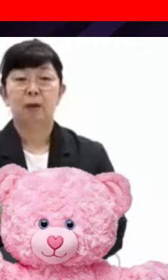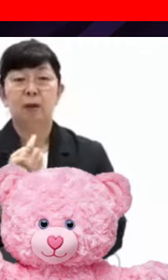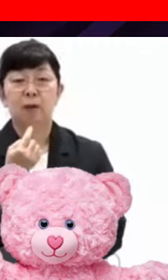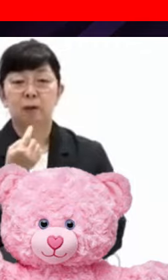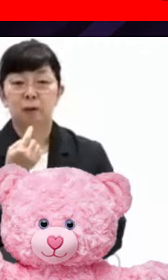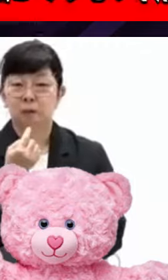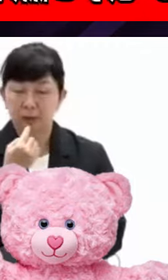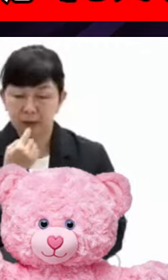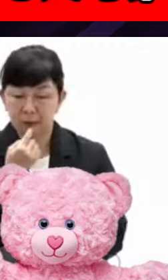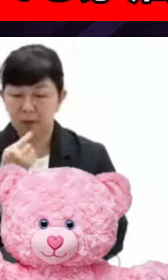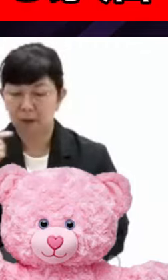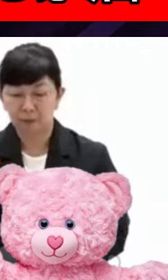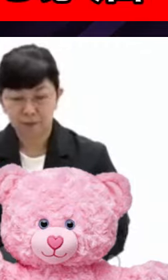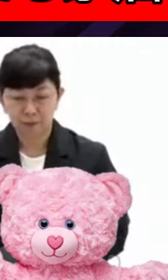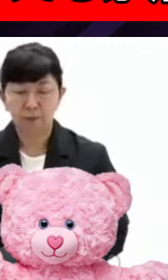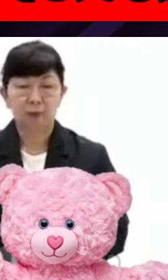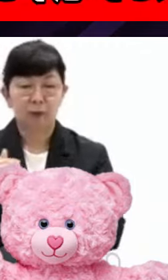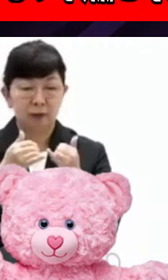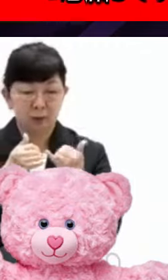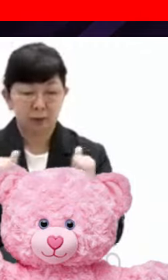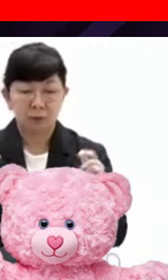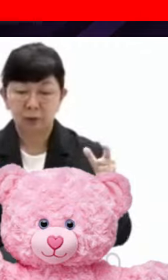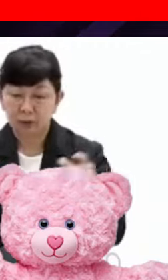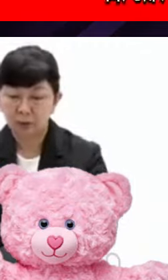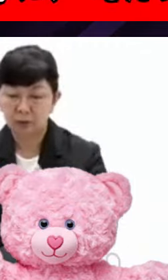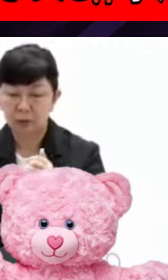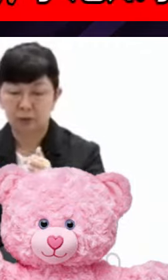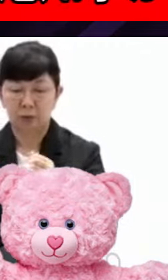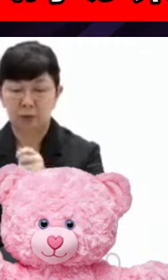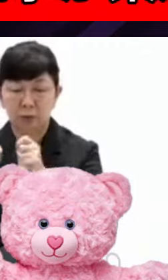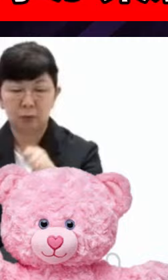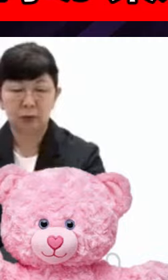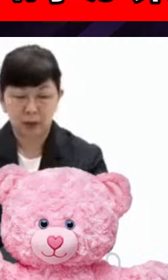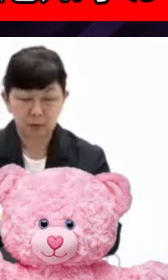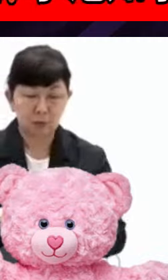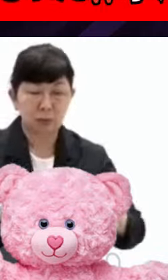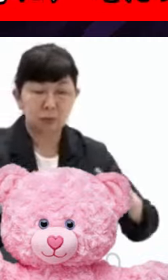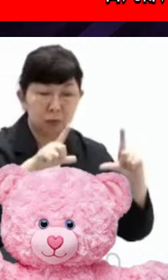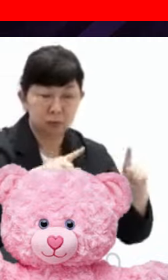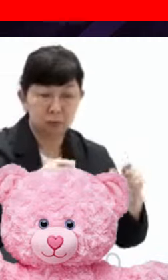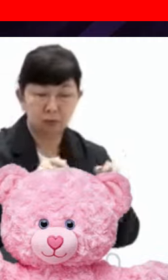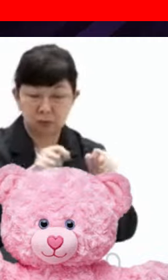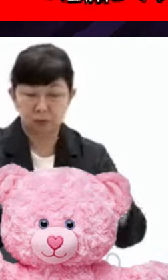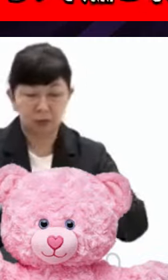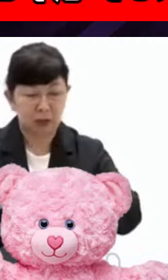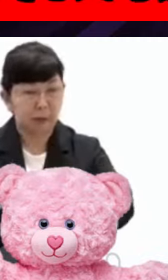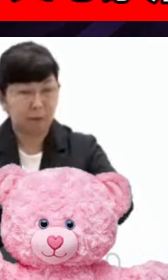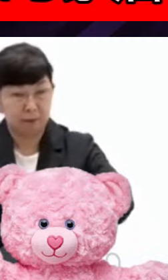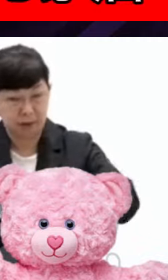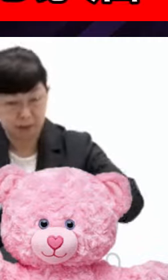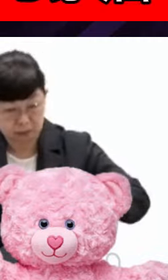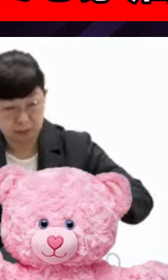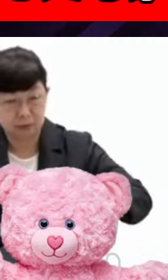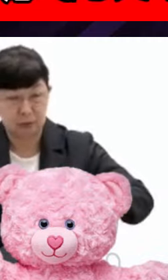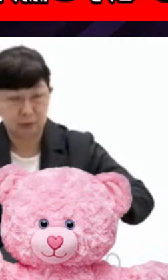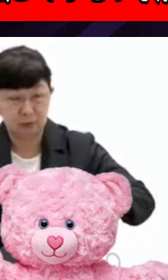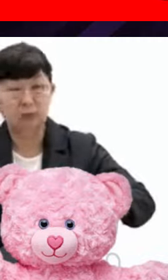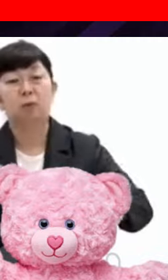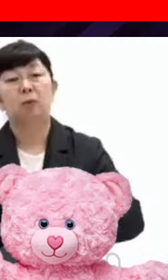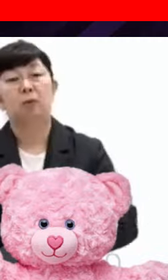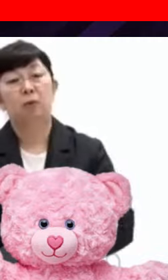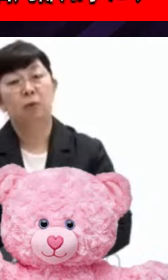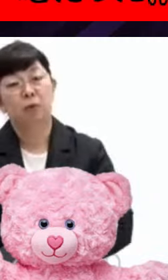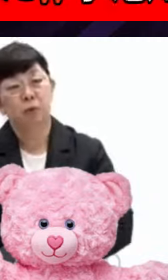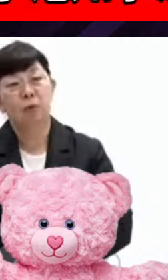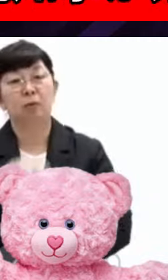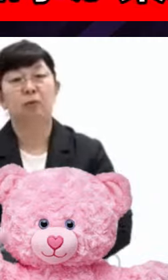トルが違うようにずっと思ってるんです。パイの切り合いをしてもパイの切り方、